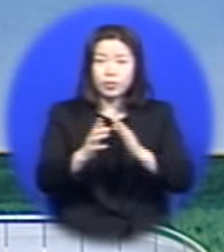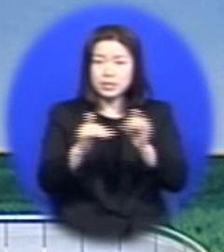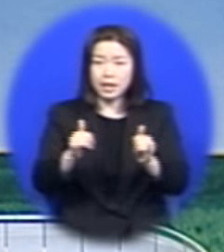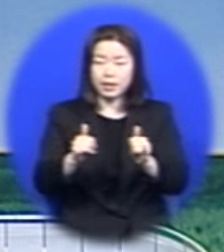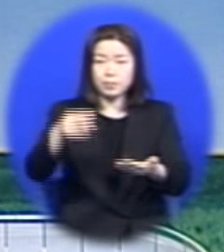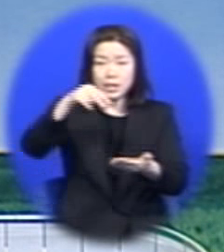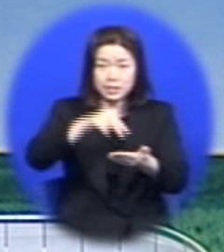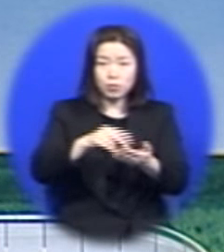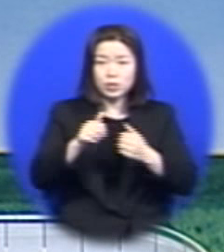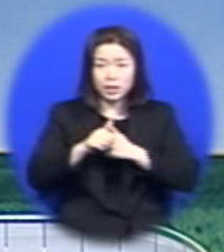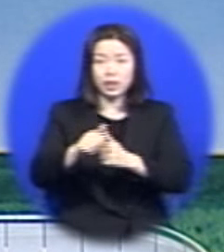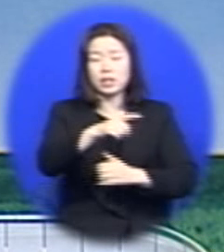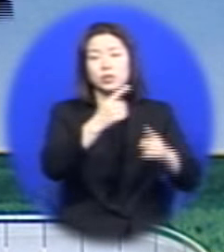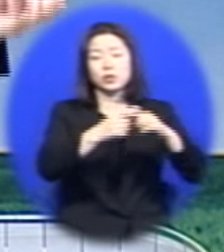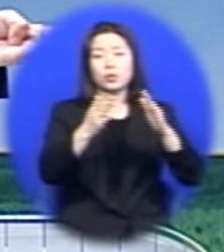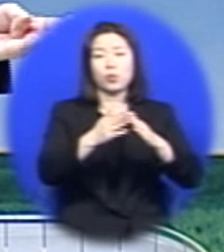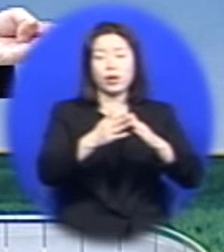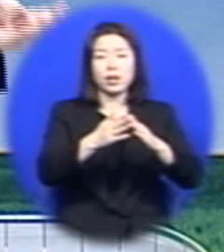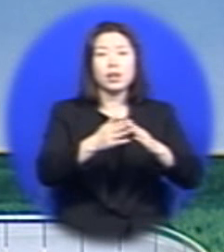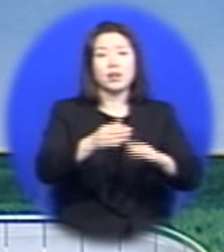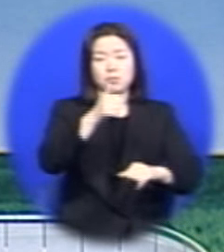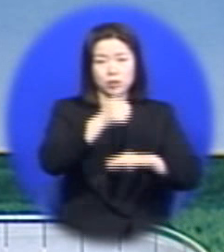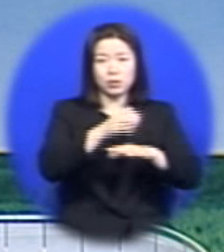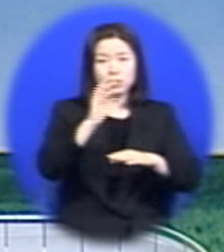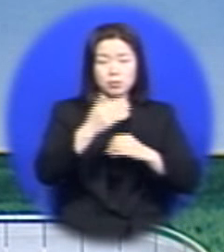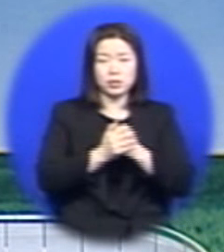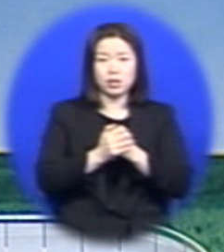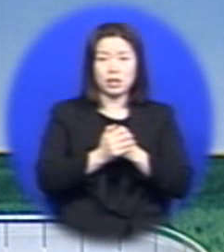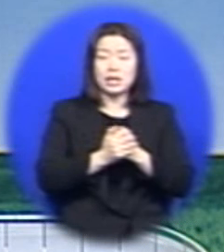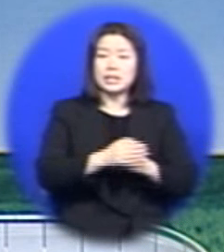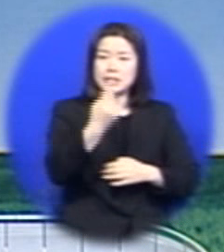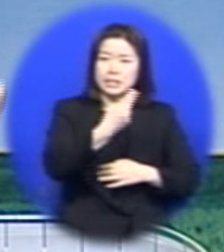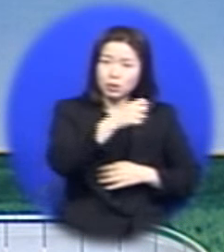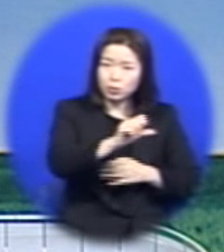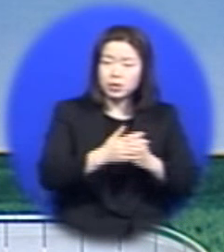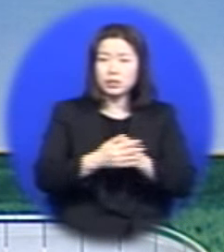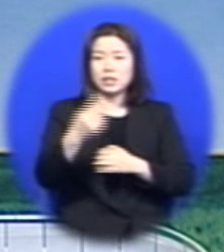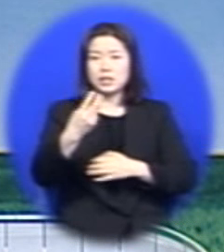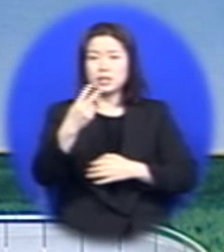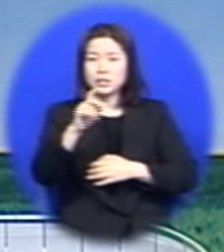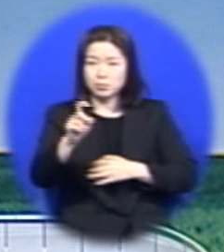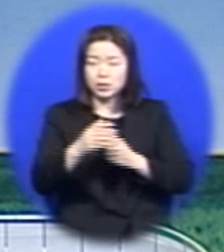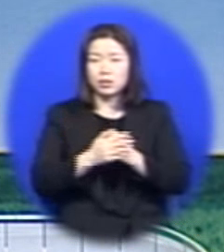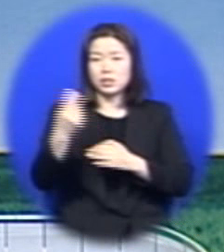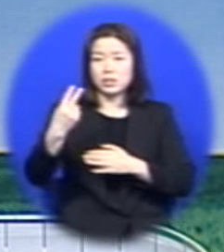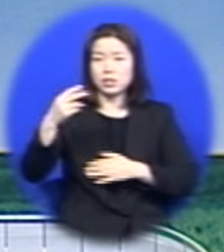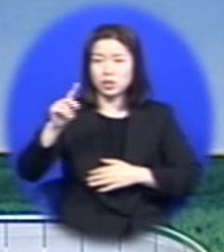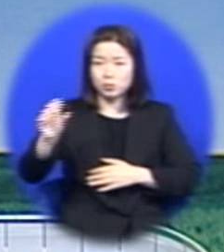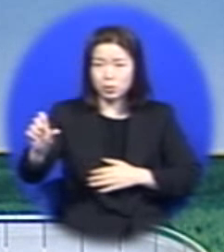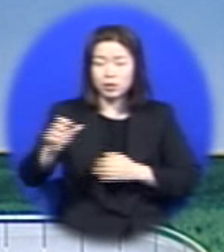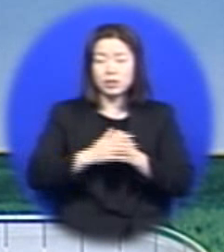교회가 결정되는 겁니다. 2005년 선한목자교회, 2010년 선한목자교회, 2015년 선한목자교회,